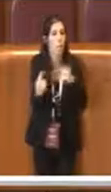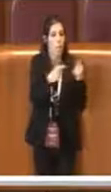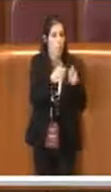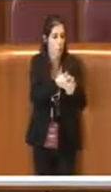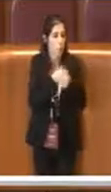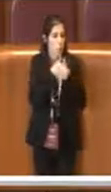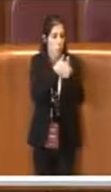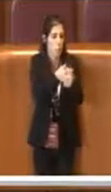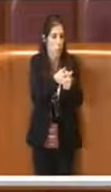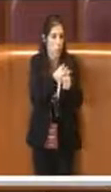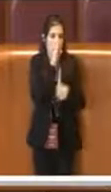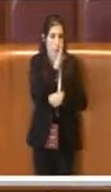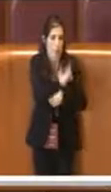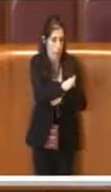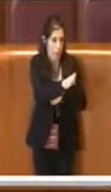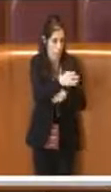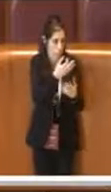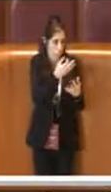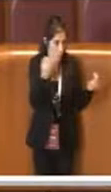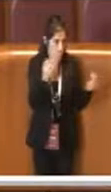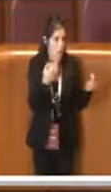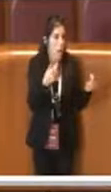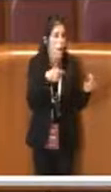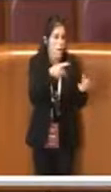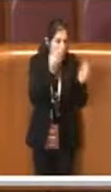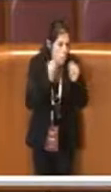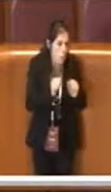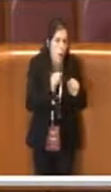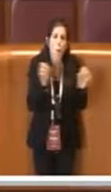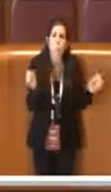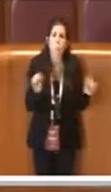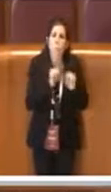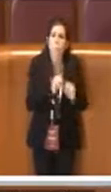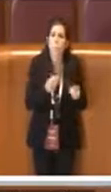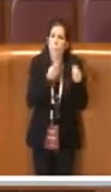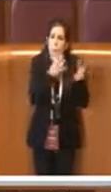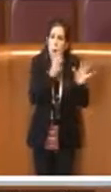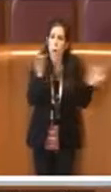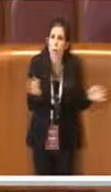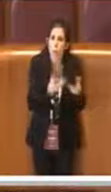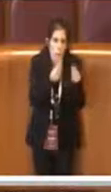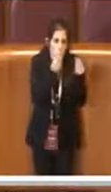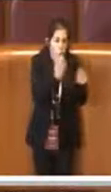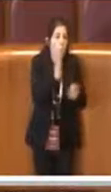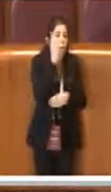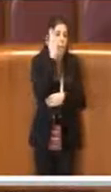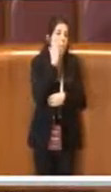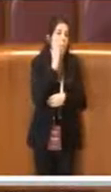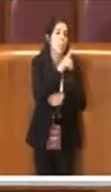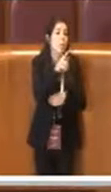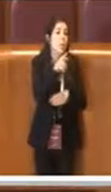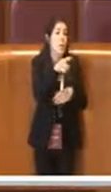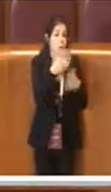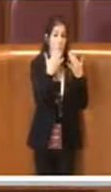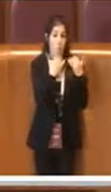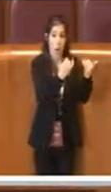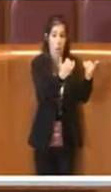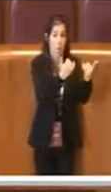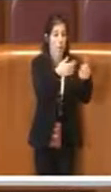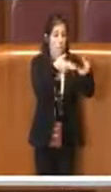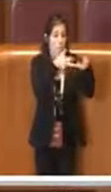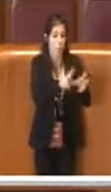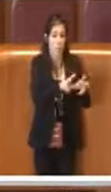dibattito. E vi viene consentito nella maniera più assoluta. Però non c'è modo di manifestare,